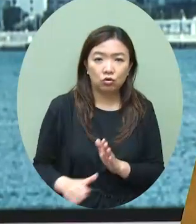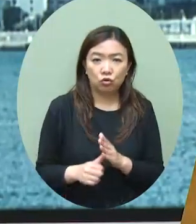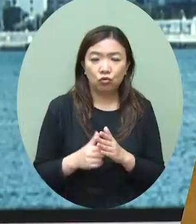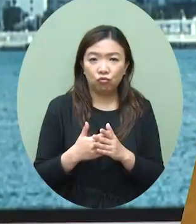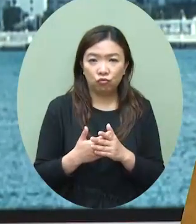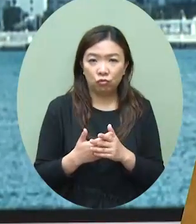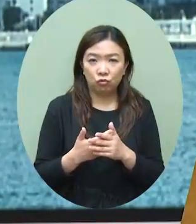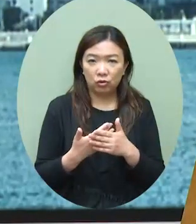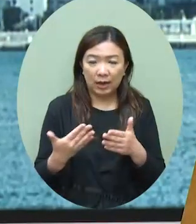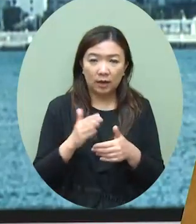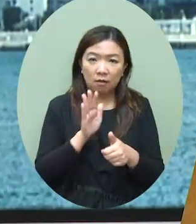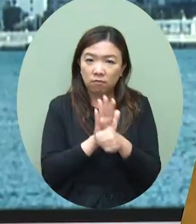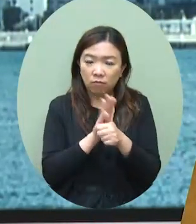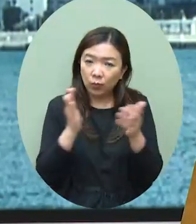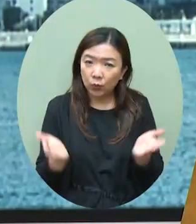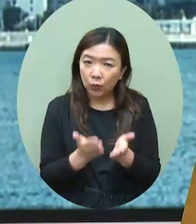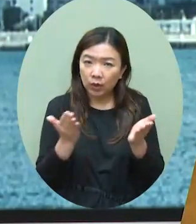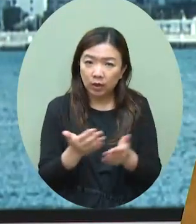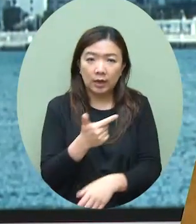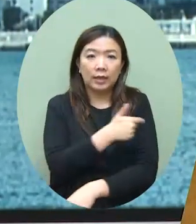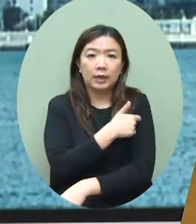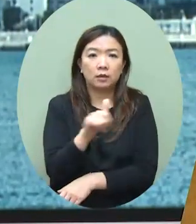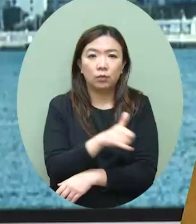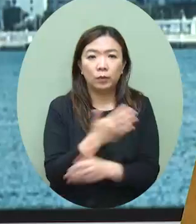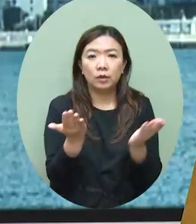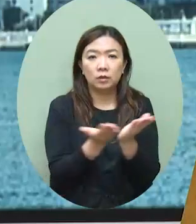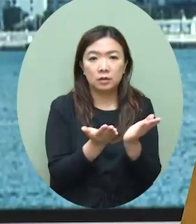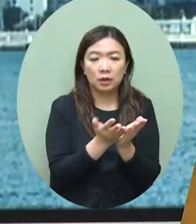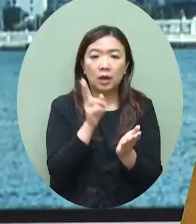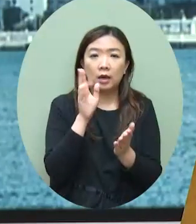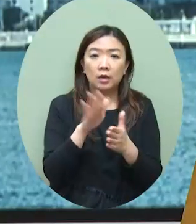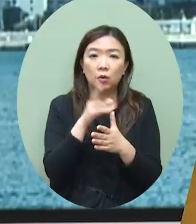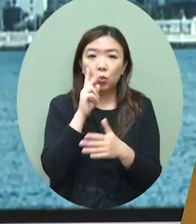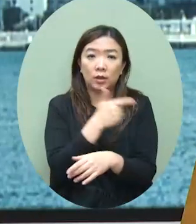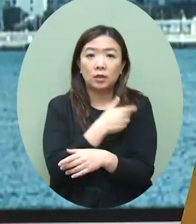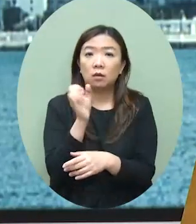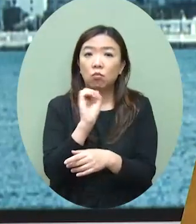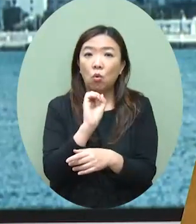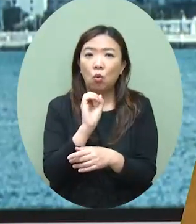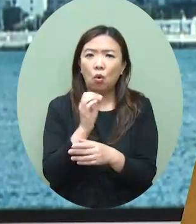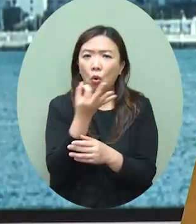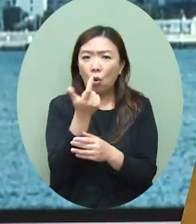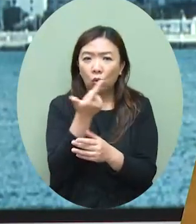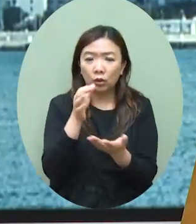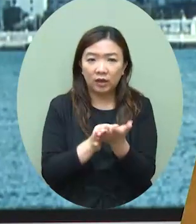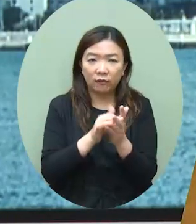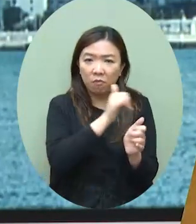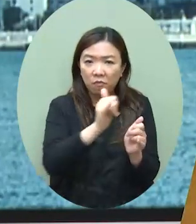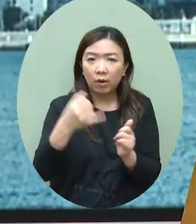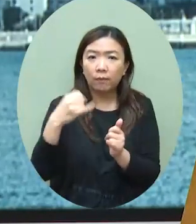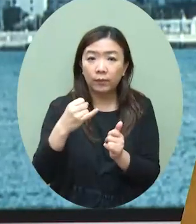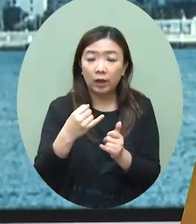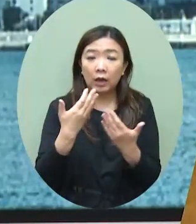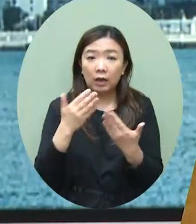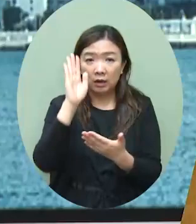證。如果唔打針，根本好多地方去唔到啦，係咪啊？嚟緊呢，我哋呢個月底咧就進入去疫